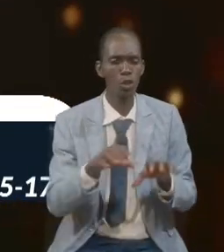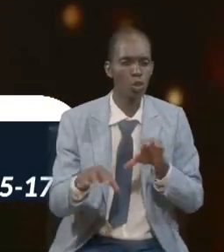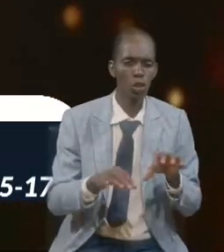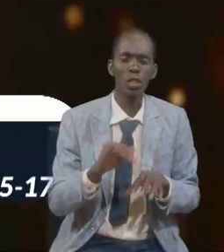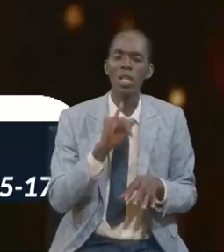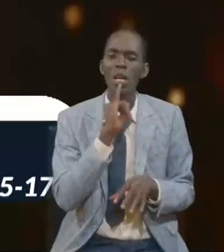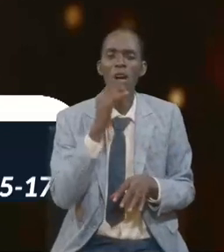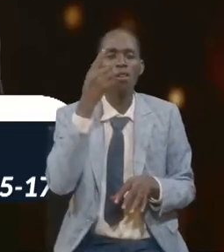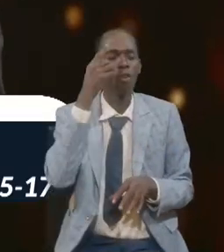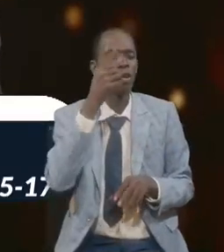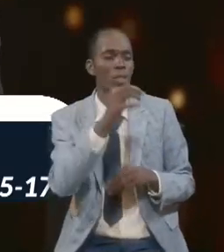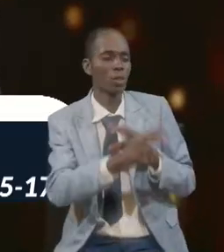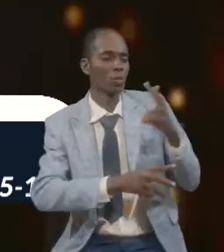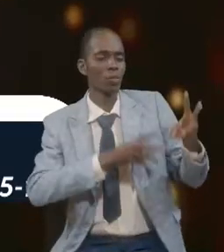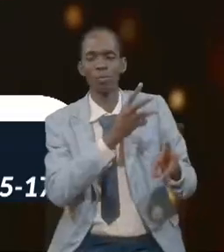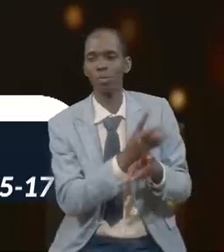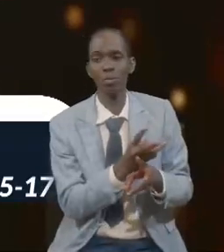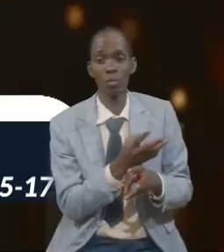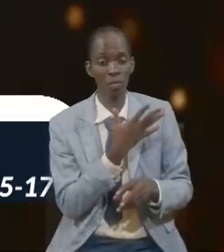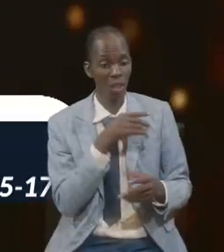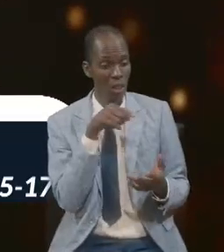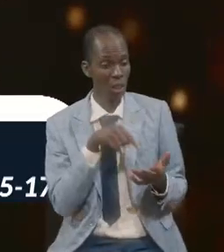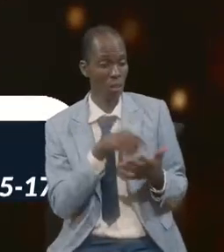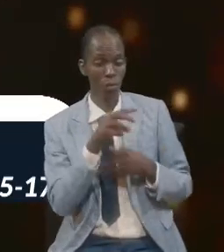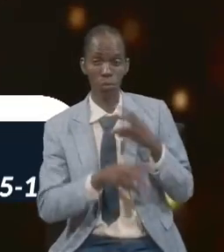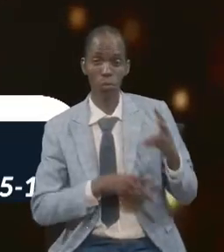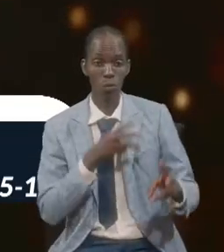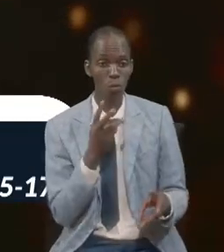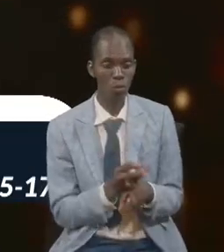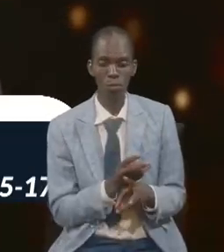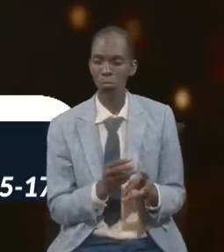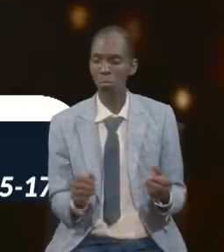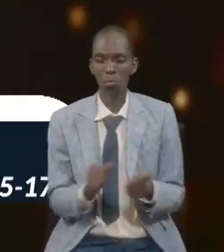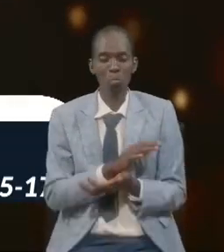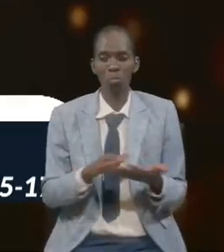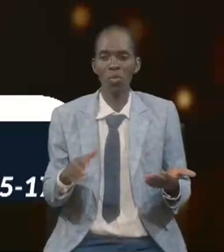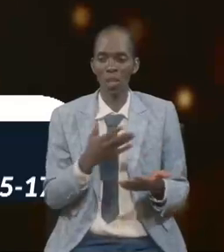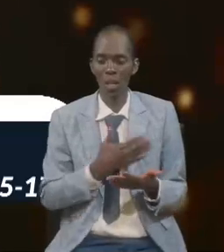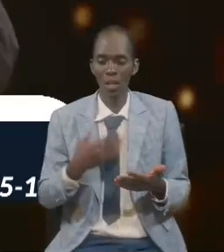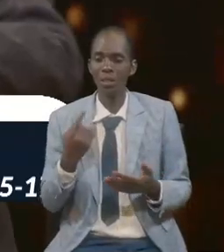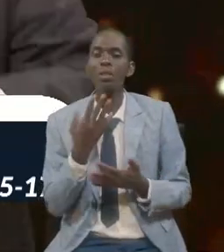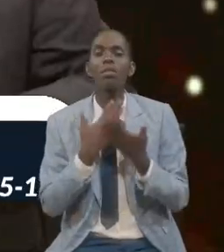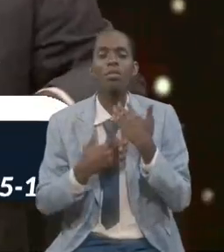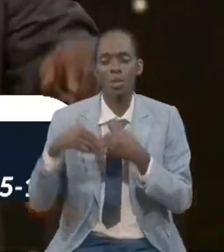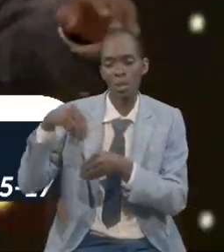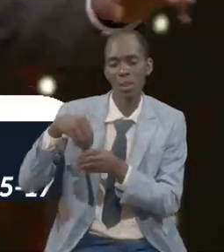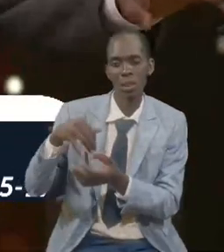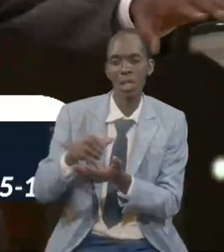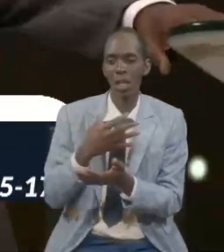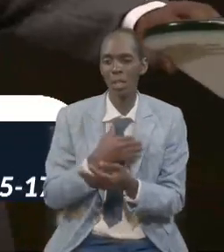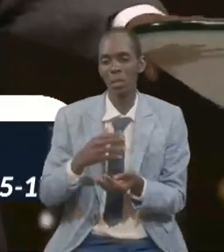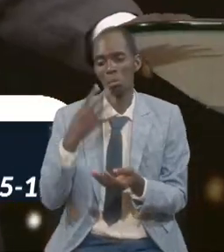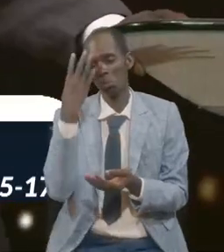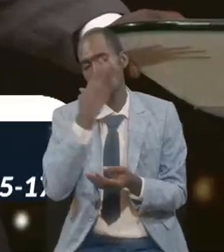le monde, et ce monde passera, et son amour, et la gloire aussi du